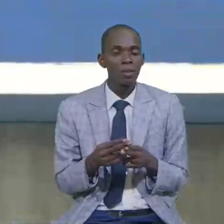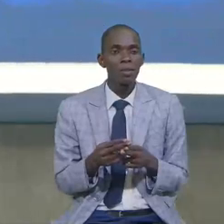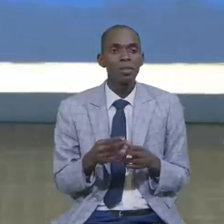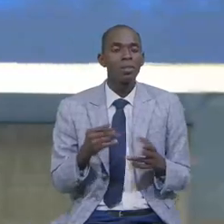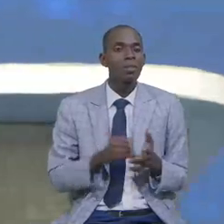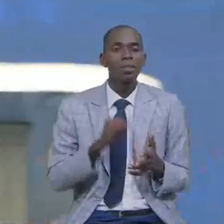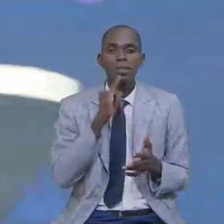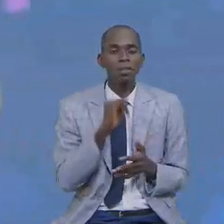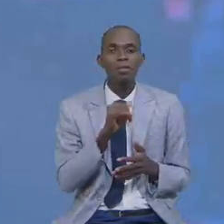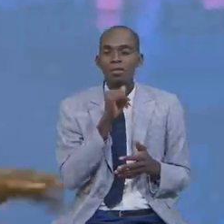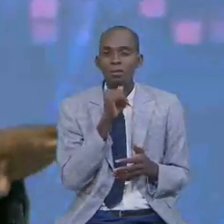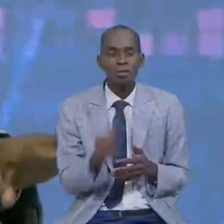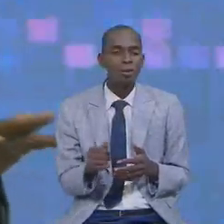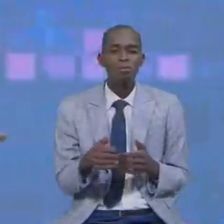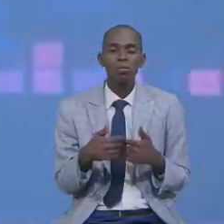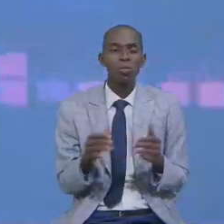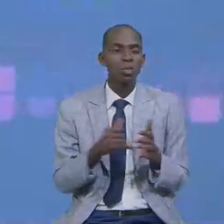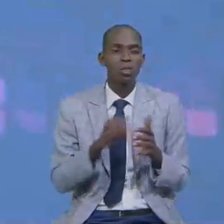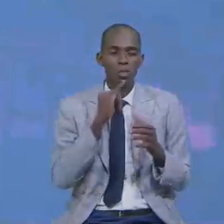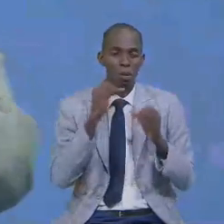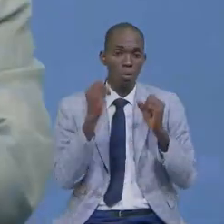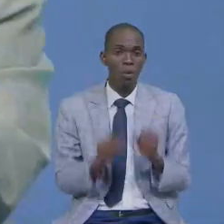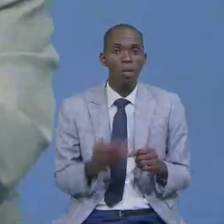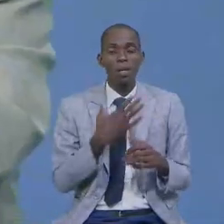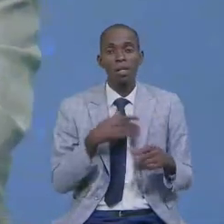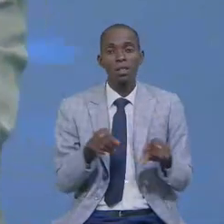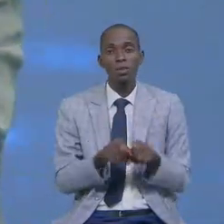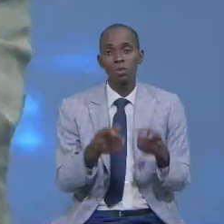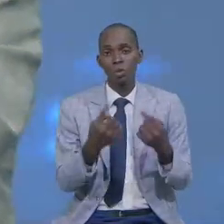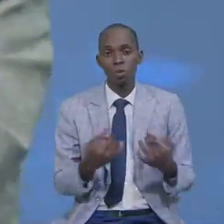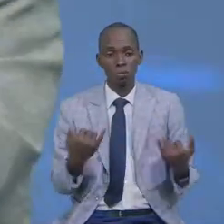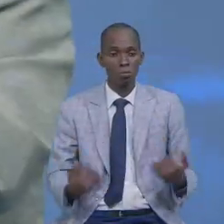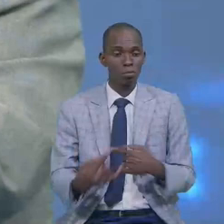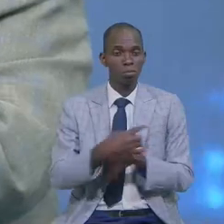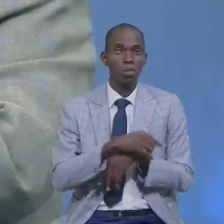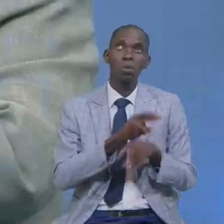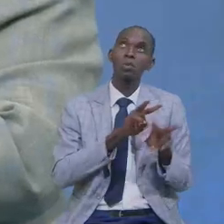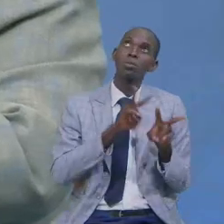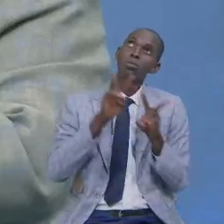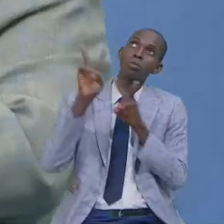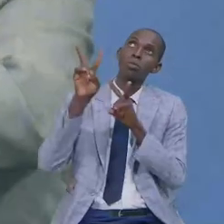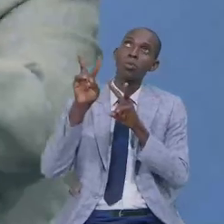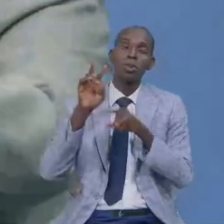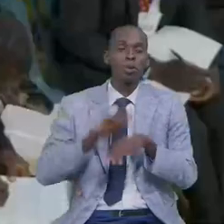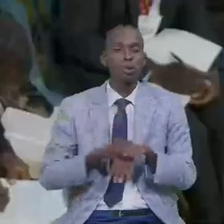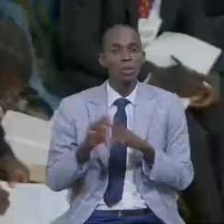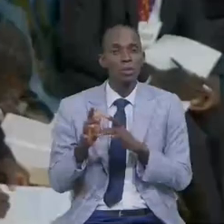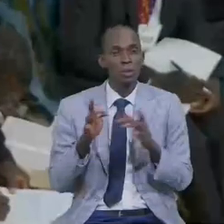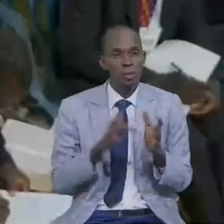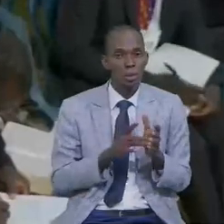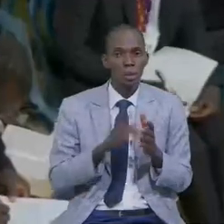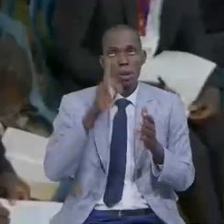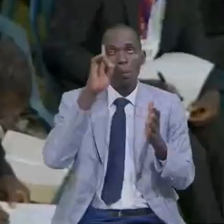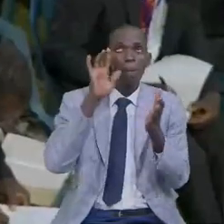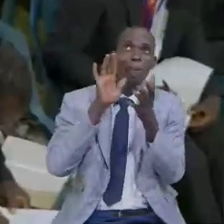pas perdu sa puissance. Et quand tu viens aujourd'hui, les regards sur Jésus, croyant en